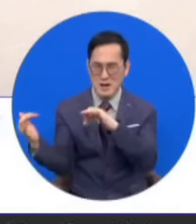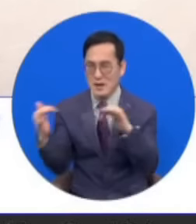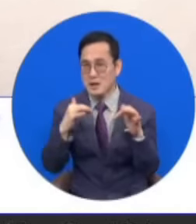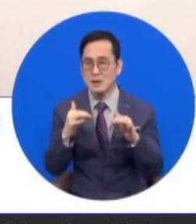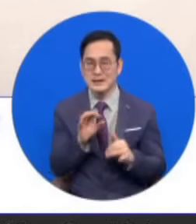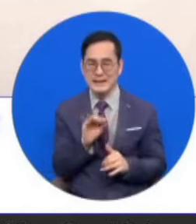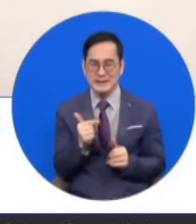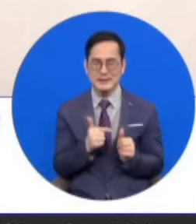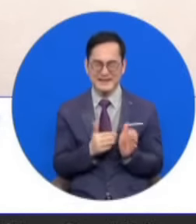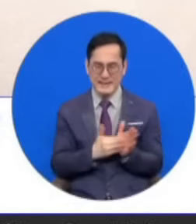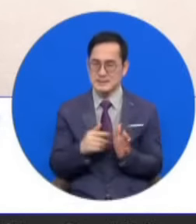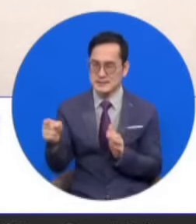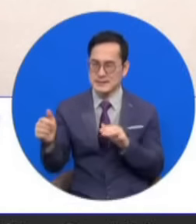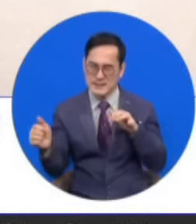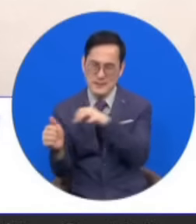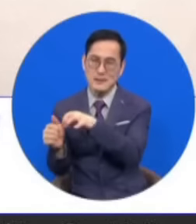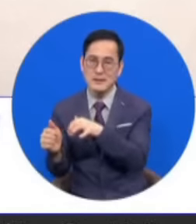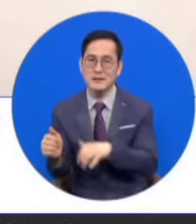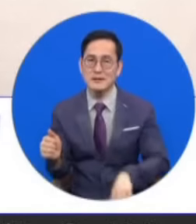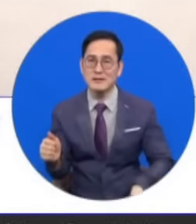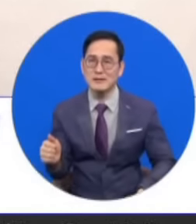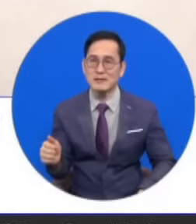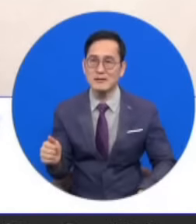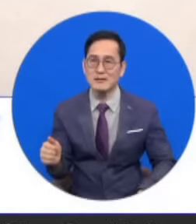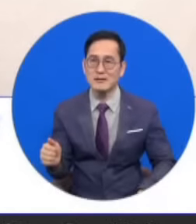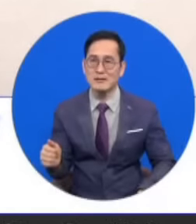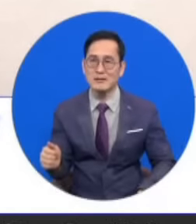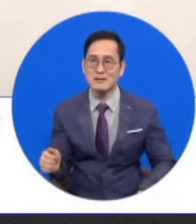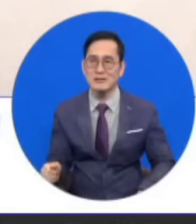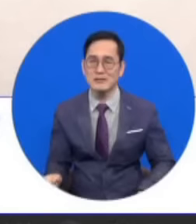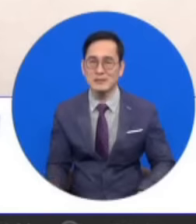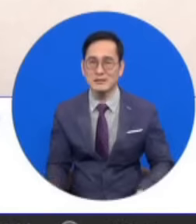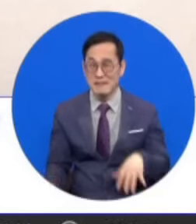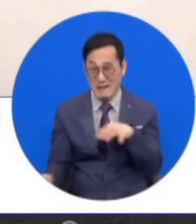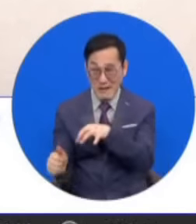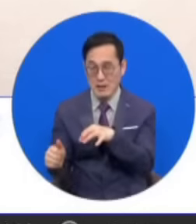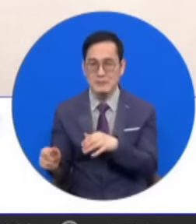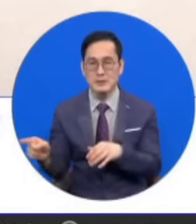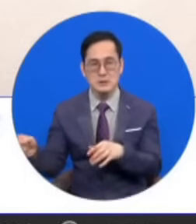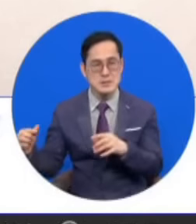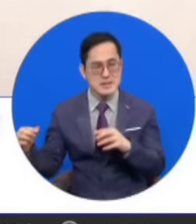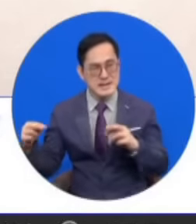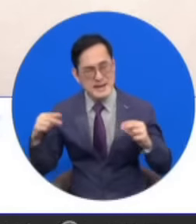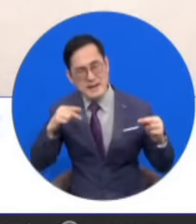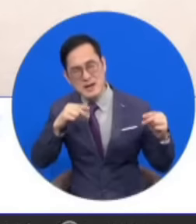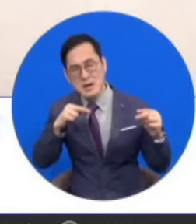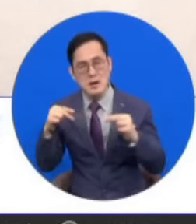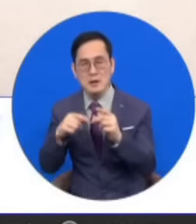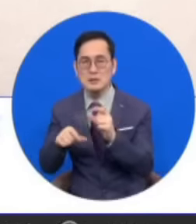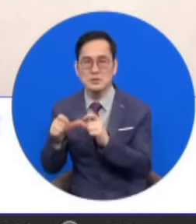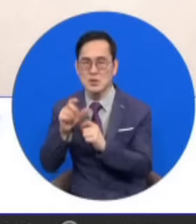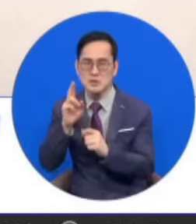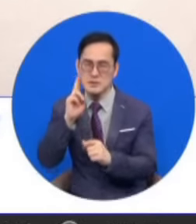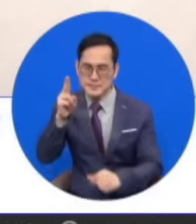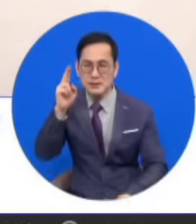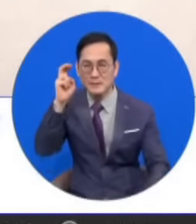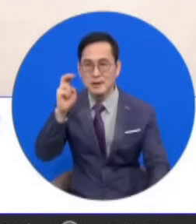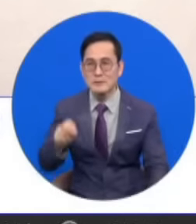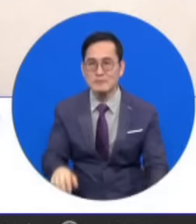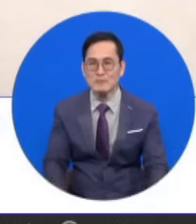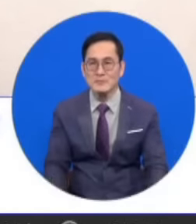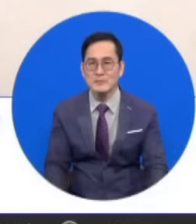이뇨한 위원장까지 나선 걸 보면 이런 식의 공방이 더 가열될 것 같고 그렇군요. 저는 이것이 지금 당장의 득표에는